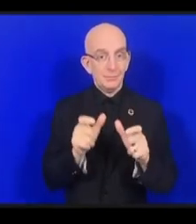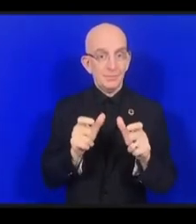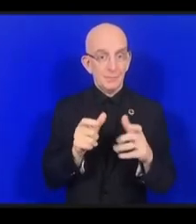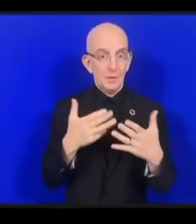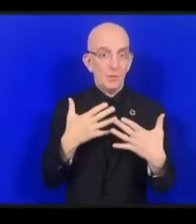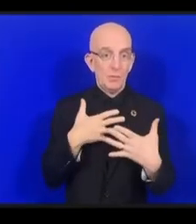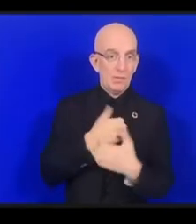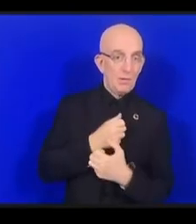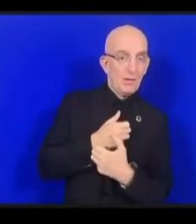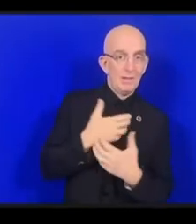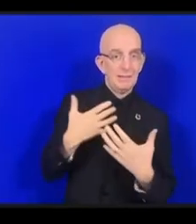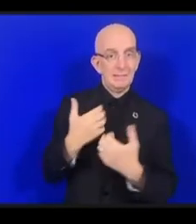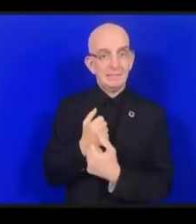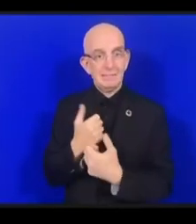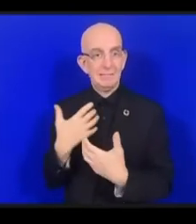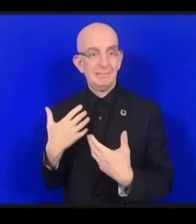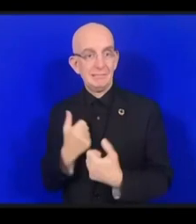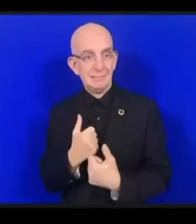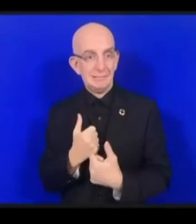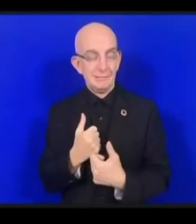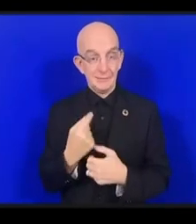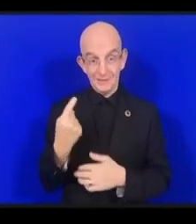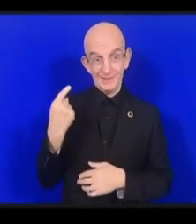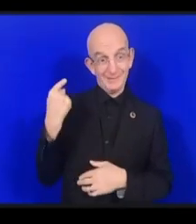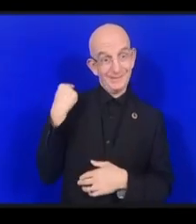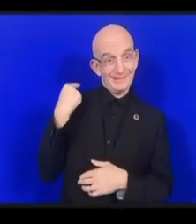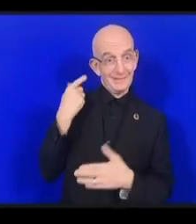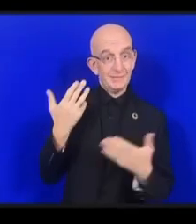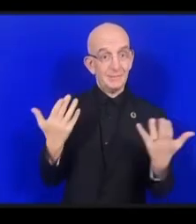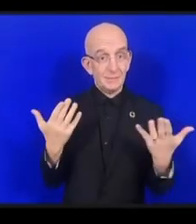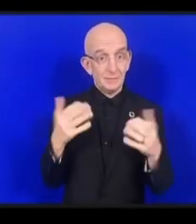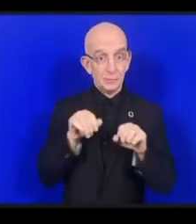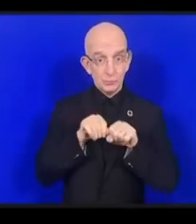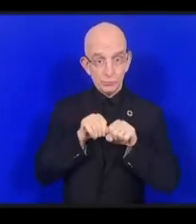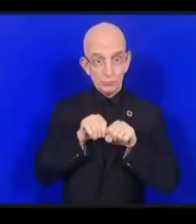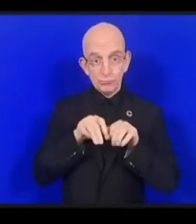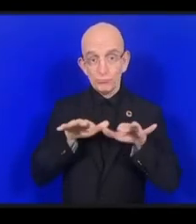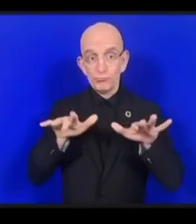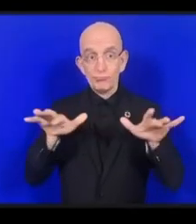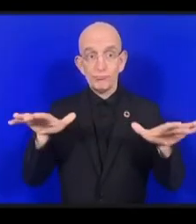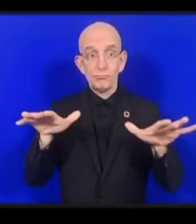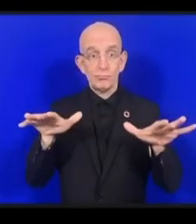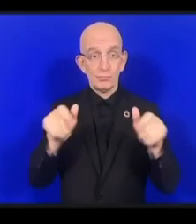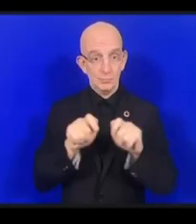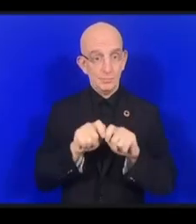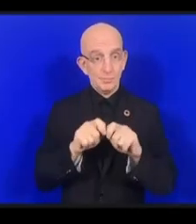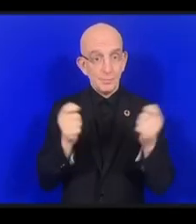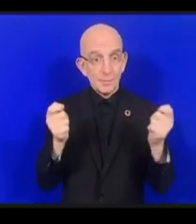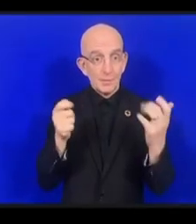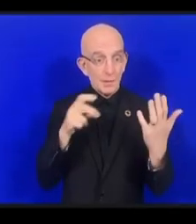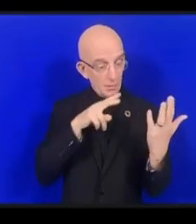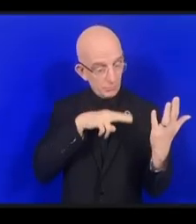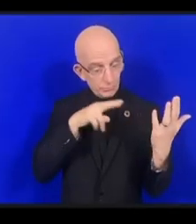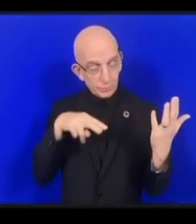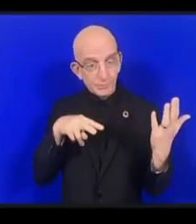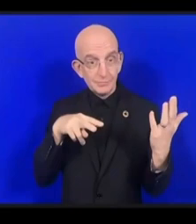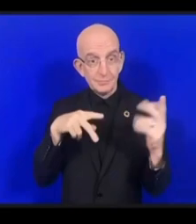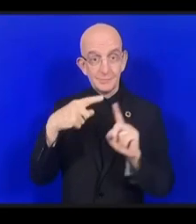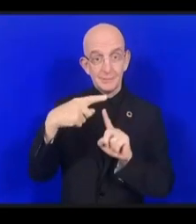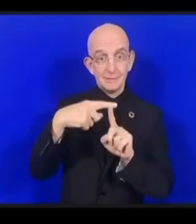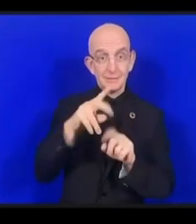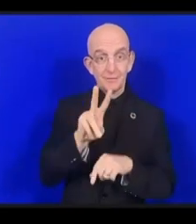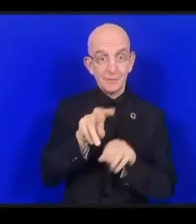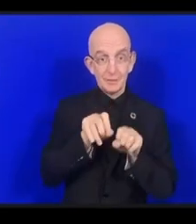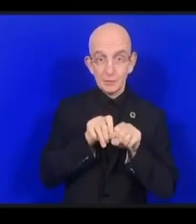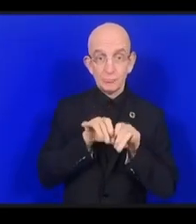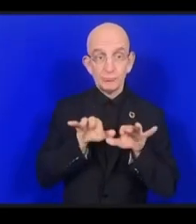テレビにも、そしてインターネットにもあふれました。この言葉が合言葉に